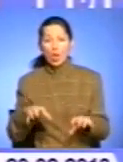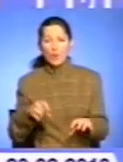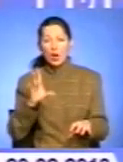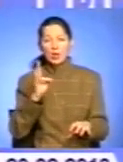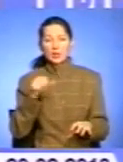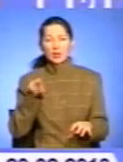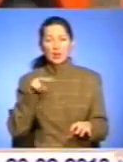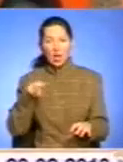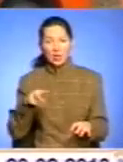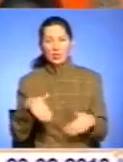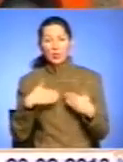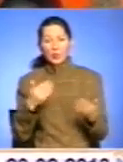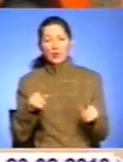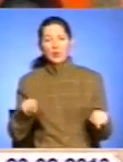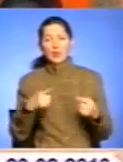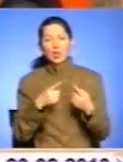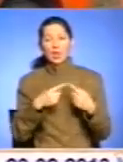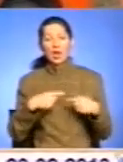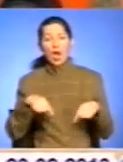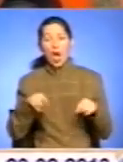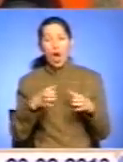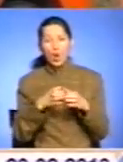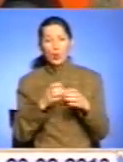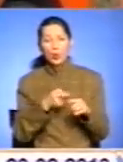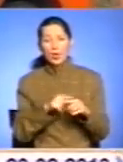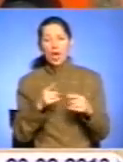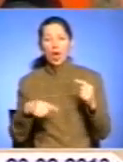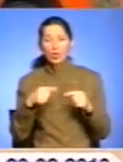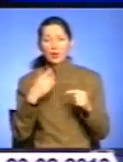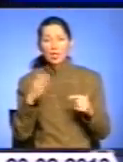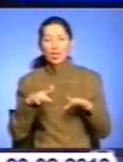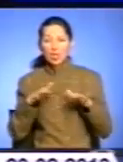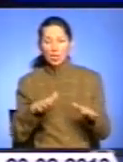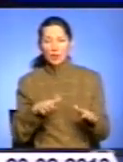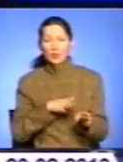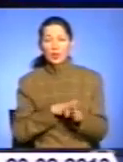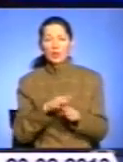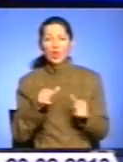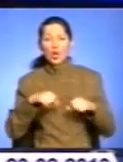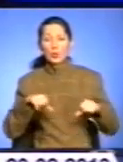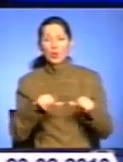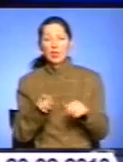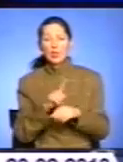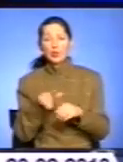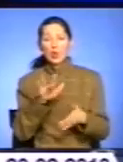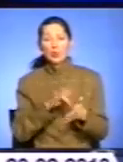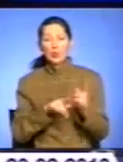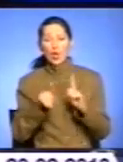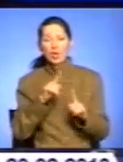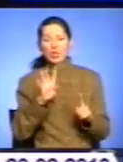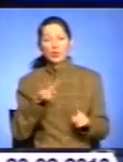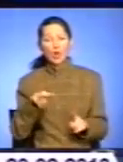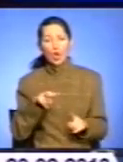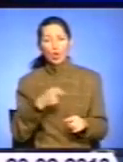створити ініціативну групу, яка координуватиме їхні дії. Нагадаємо, що виконавчий комітет Тернопільської міської ради 4 лютого цього